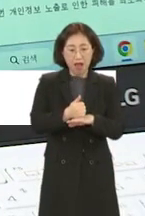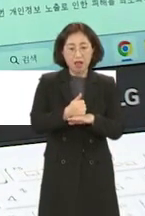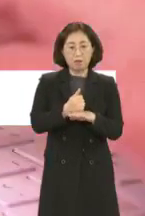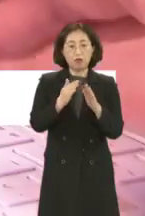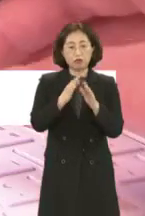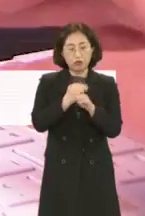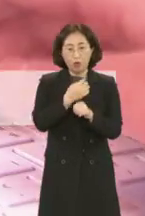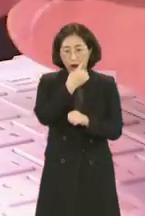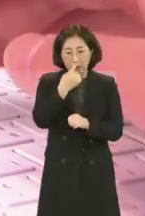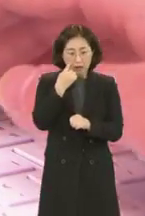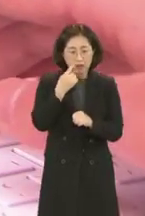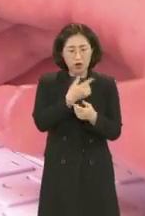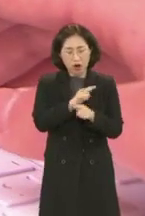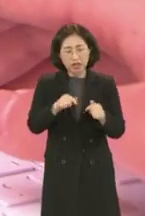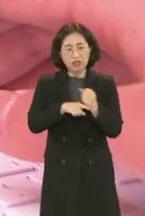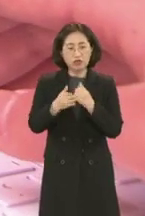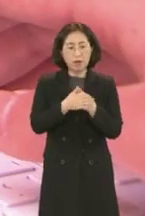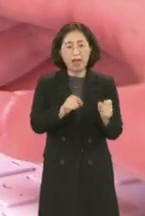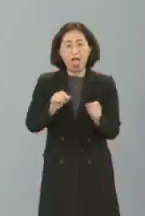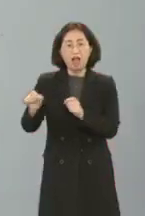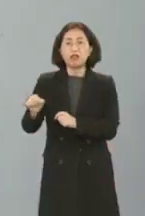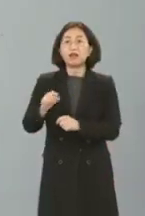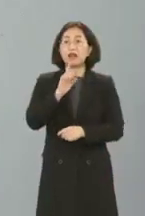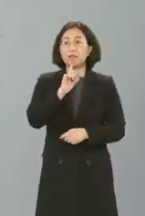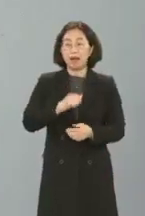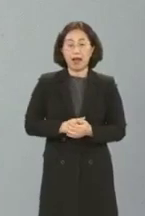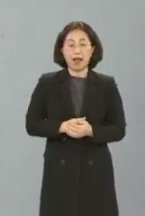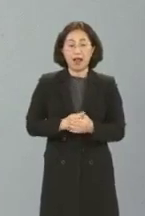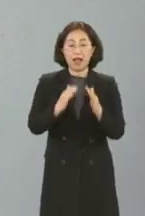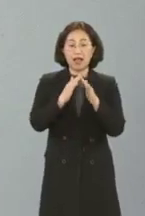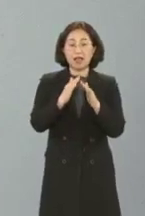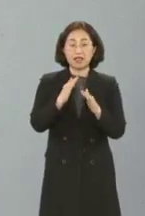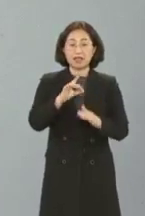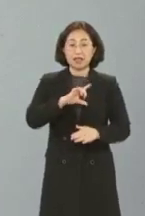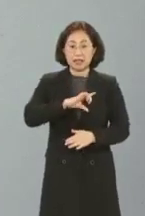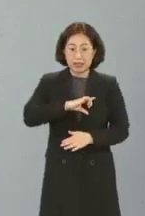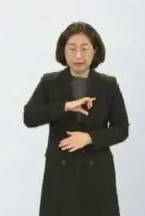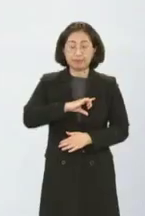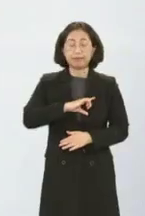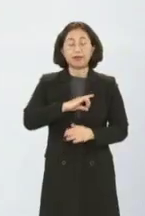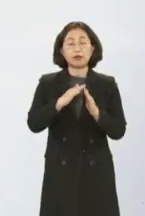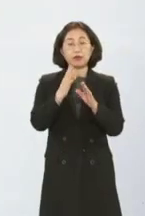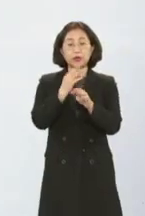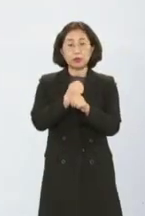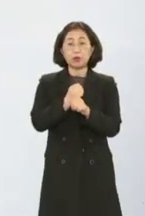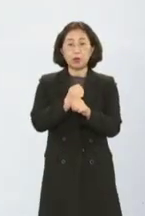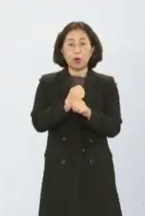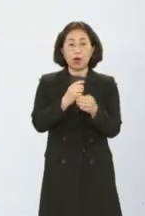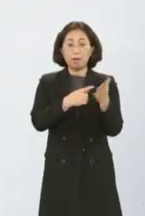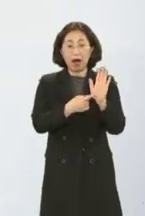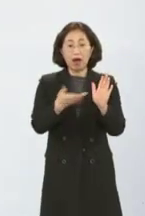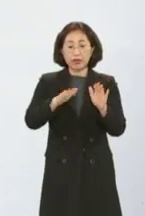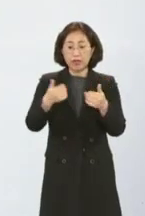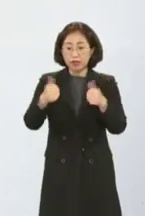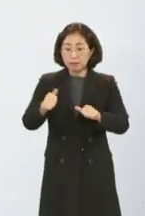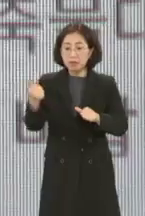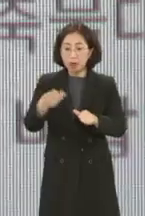늦었다. 건축물 대장엔 안 그래도 이름과 주소가 고스란히 드러나는데 주민번호까지 그대로